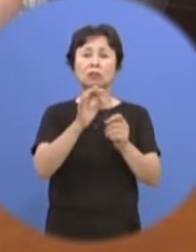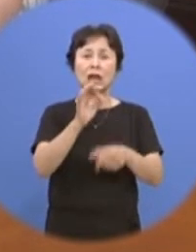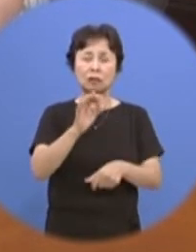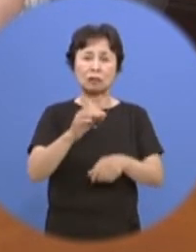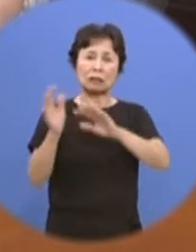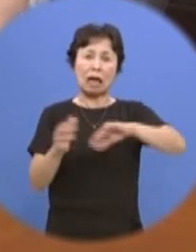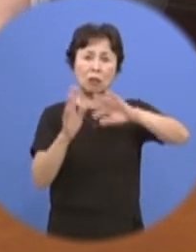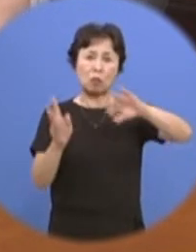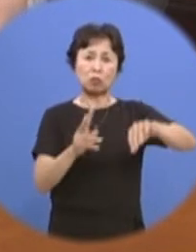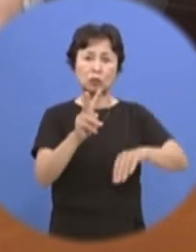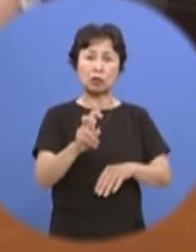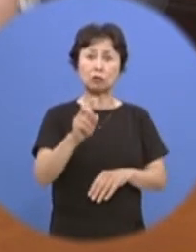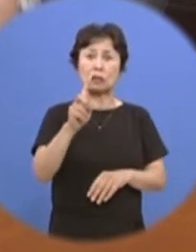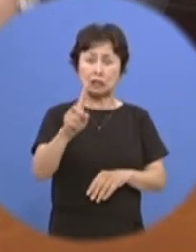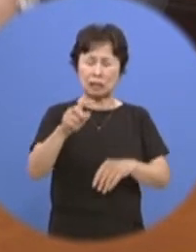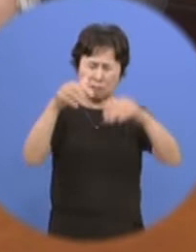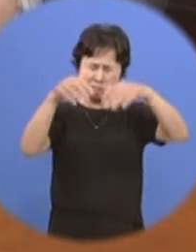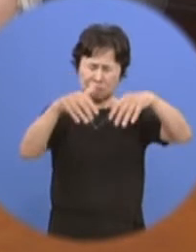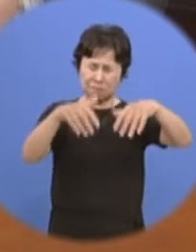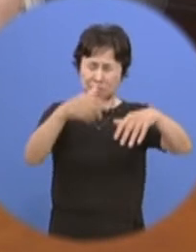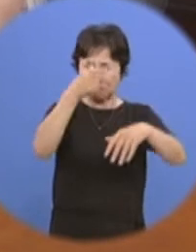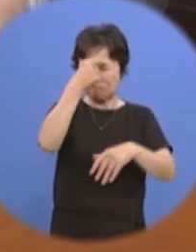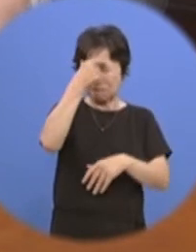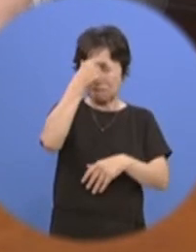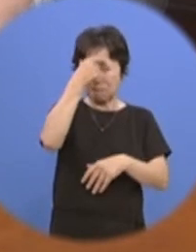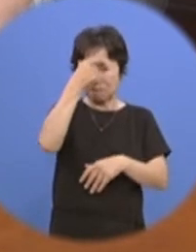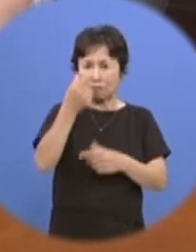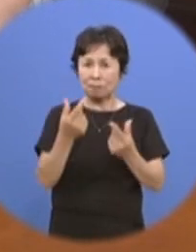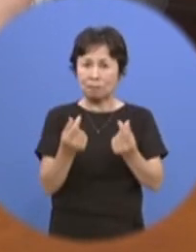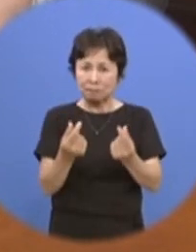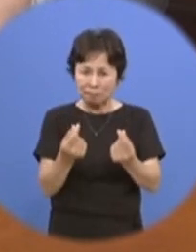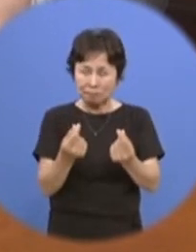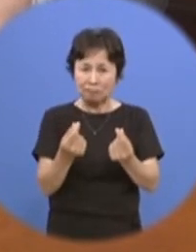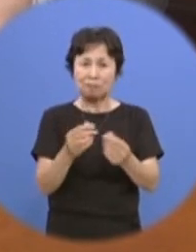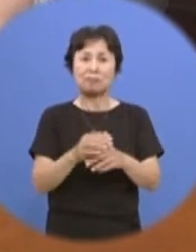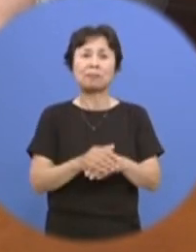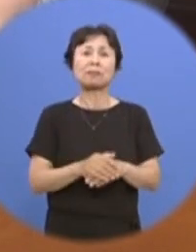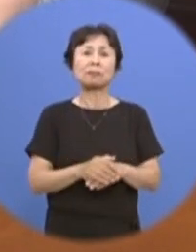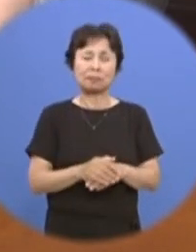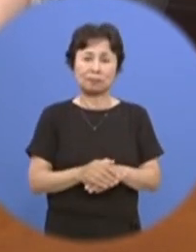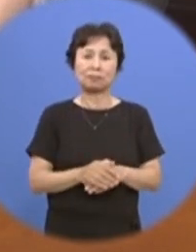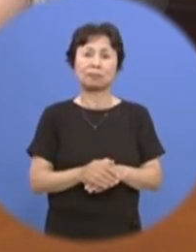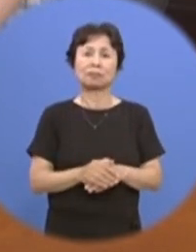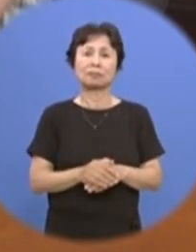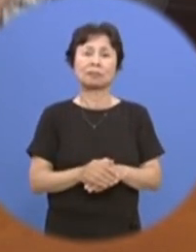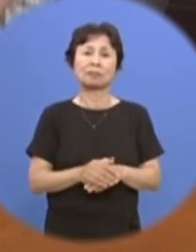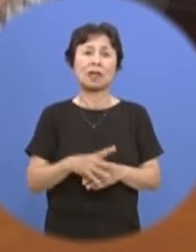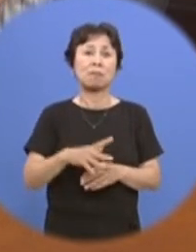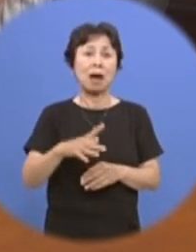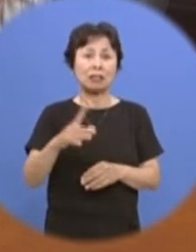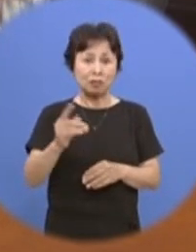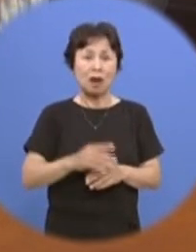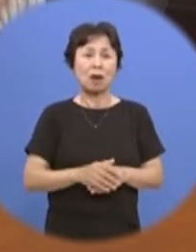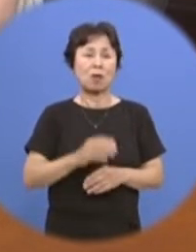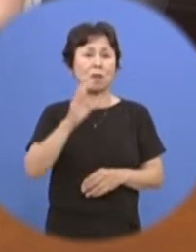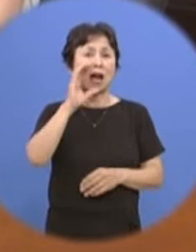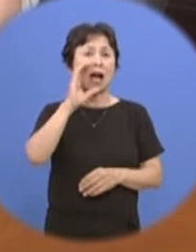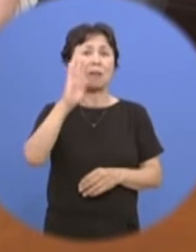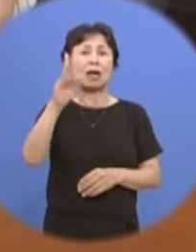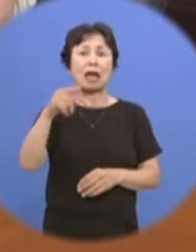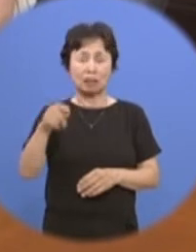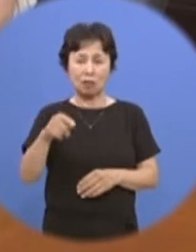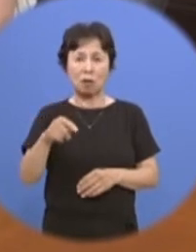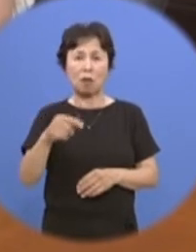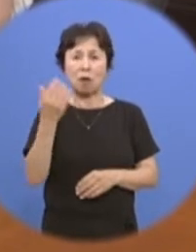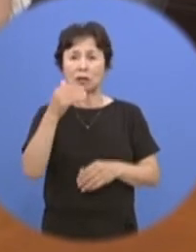号による大雨による被害がまだ記憶に新しいところなんですよ ね、 すね。まずは和歌山県におけます水害